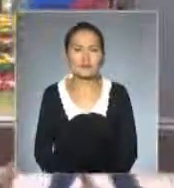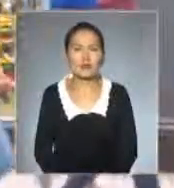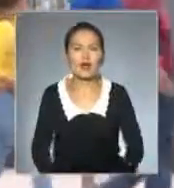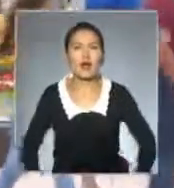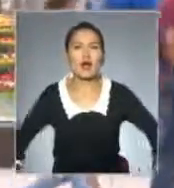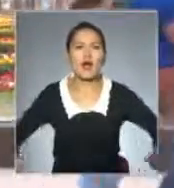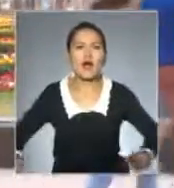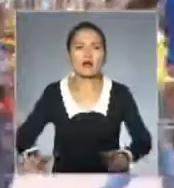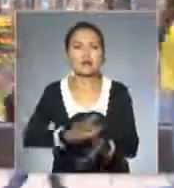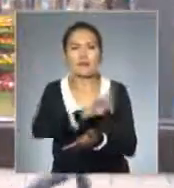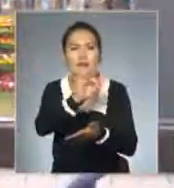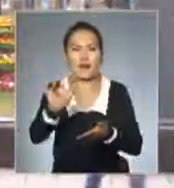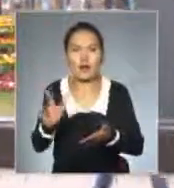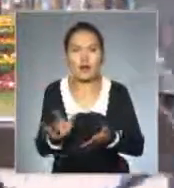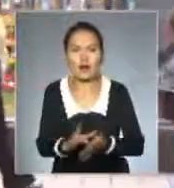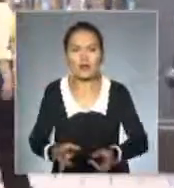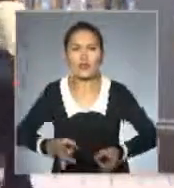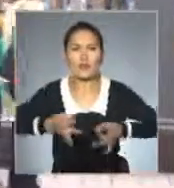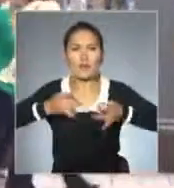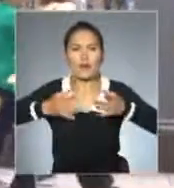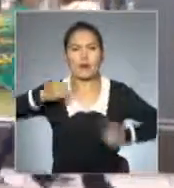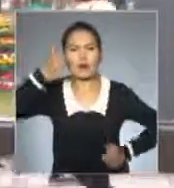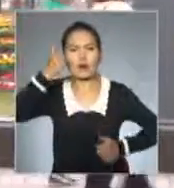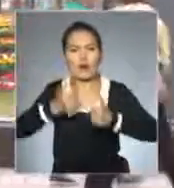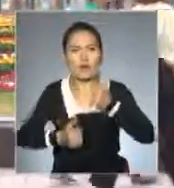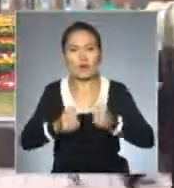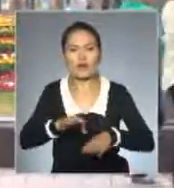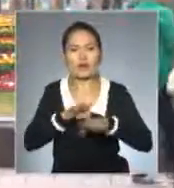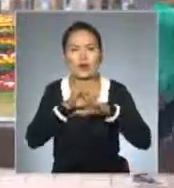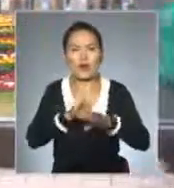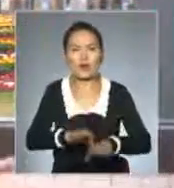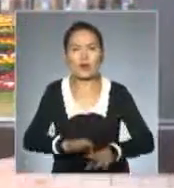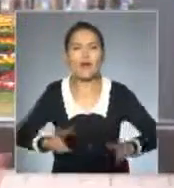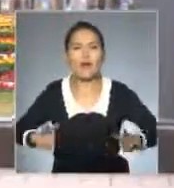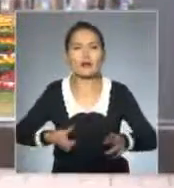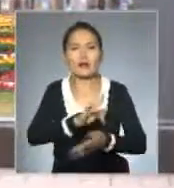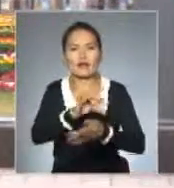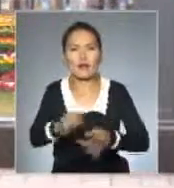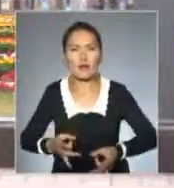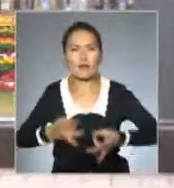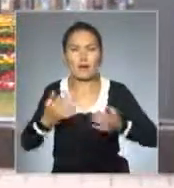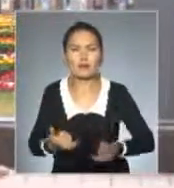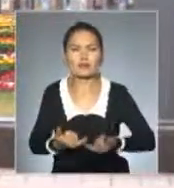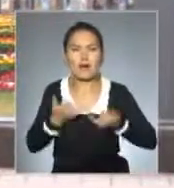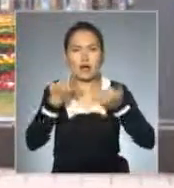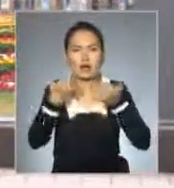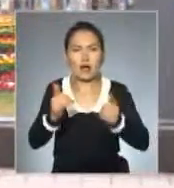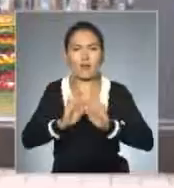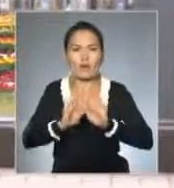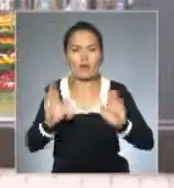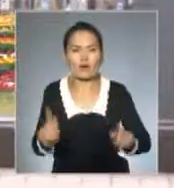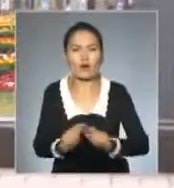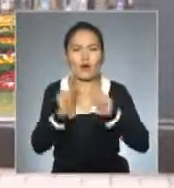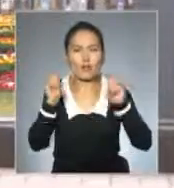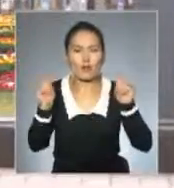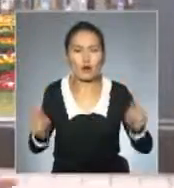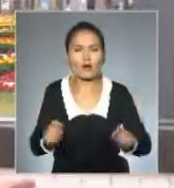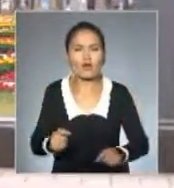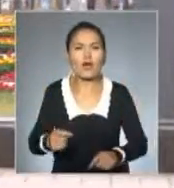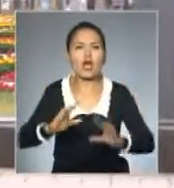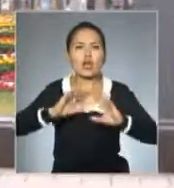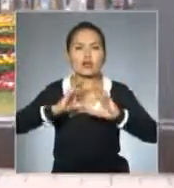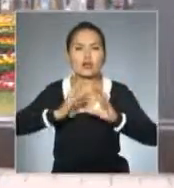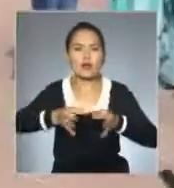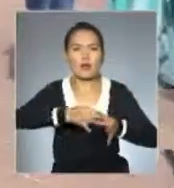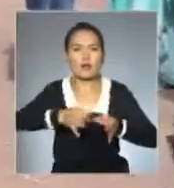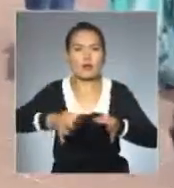Астана Арт Фест фестивалі елордамыздың туған күні қарсаңында халық үшін тосын сый болды. Бұрын соңды болмаған шара келушілерді